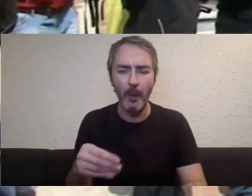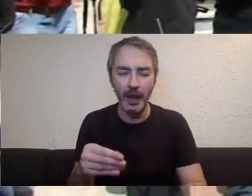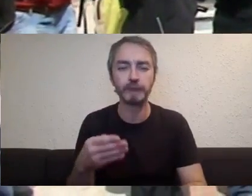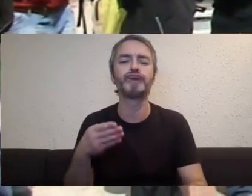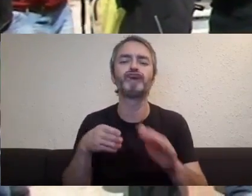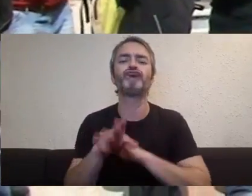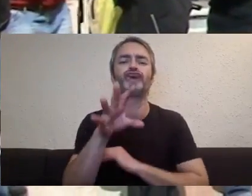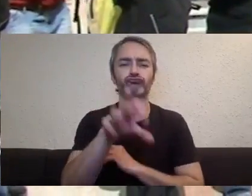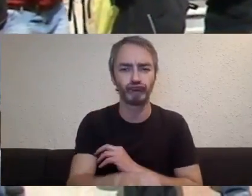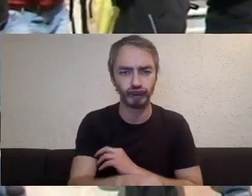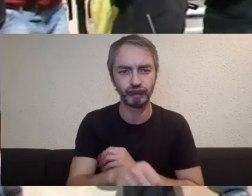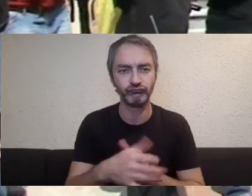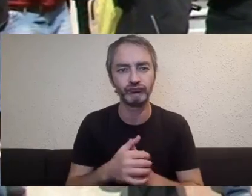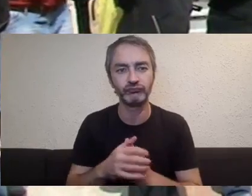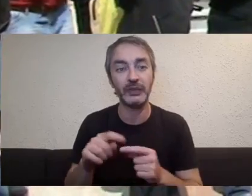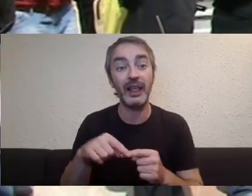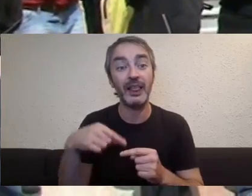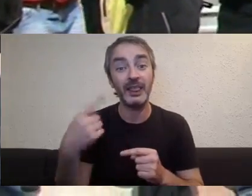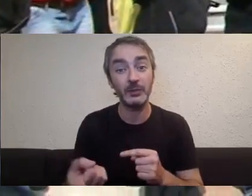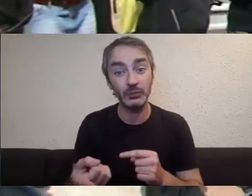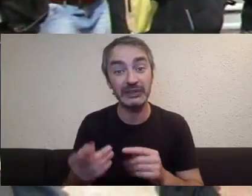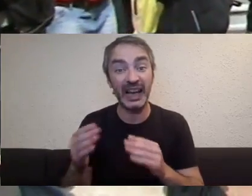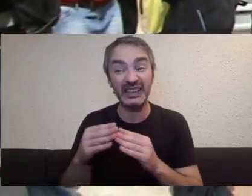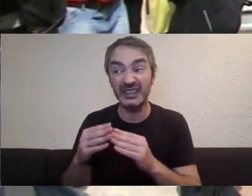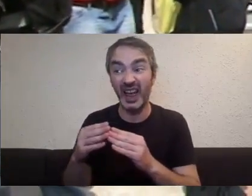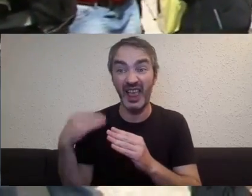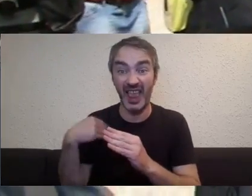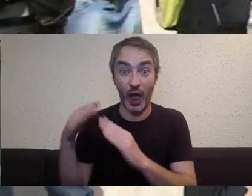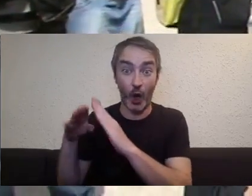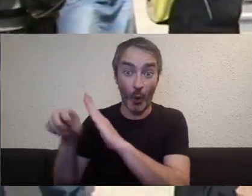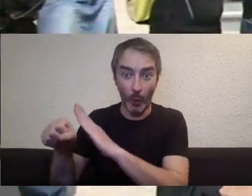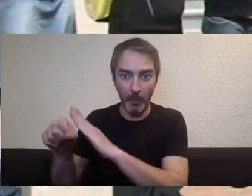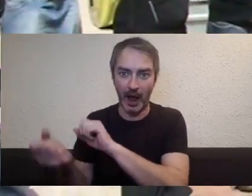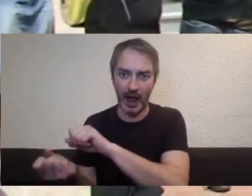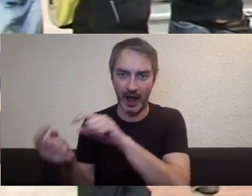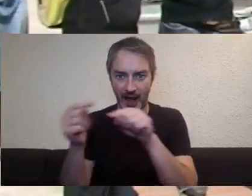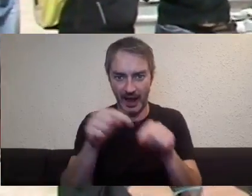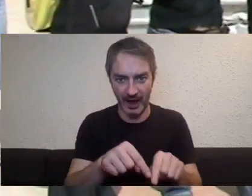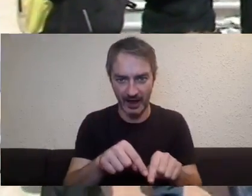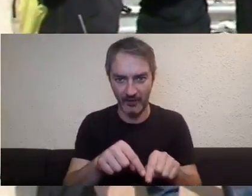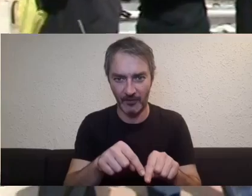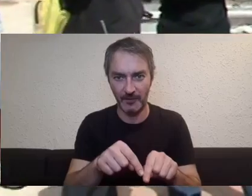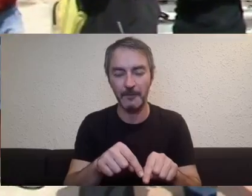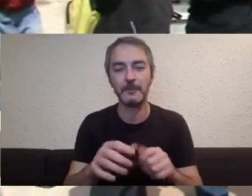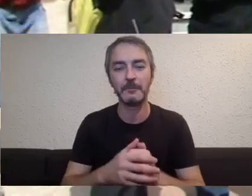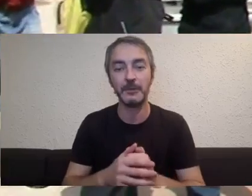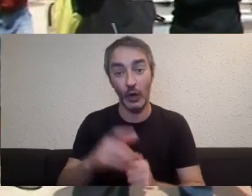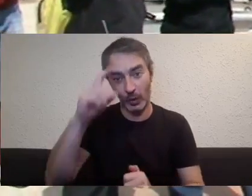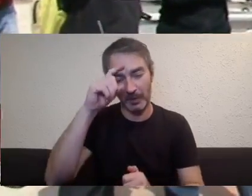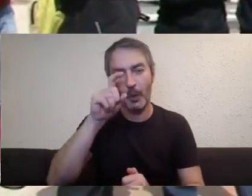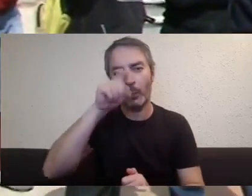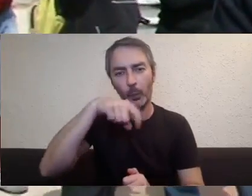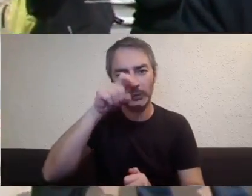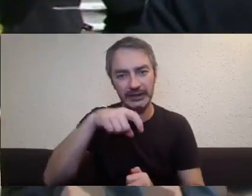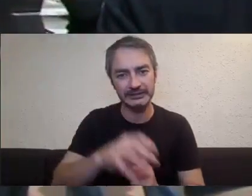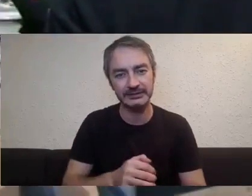2002, doncs era gent molt joveneta, que va entrar, gent que venia d'una altra casa ocupada que hi havia hagut una